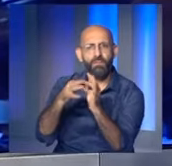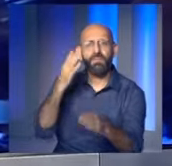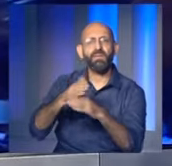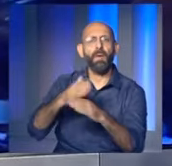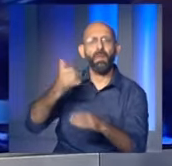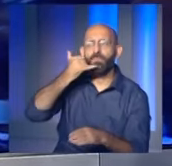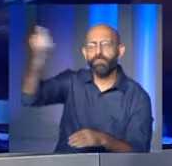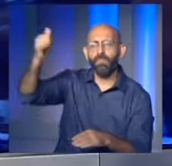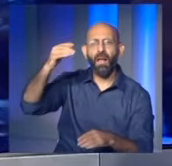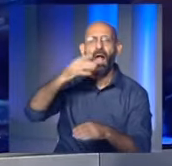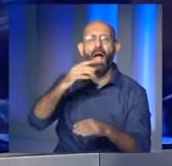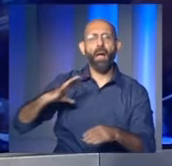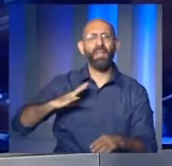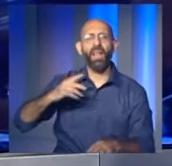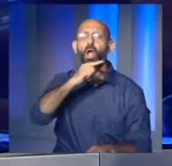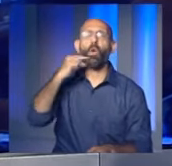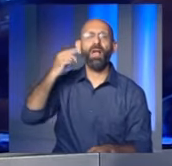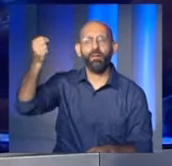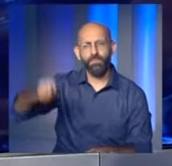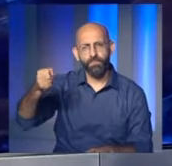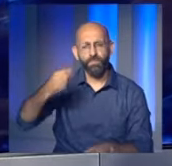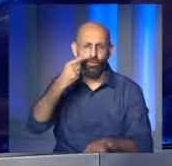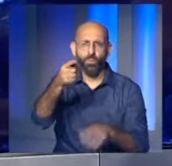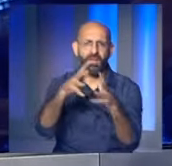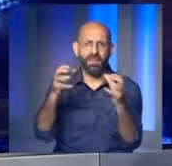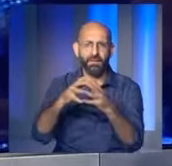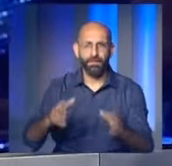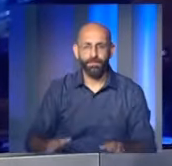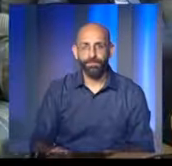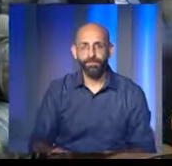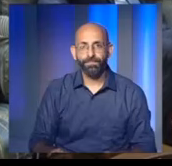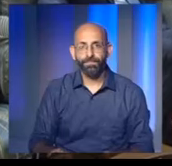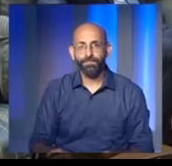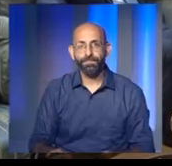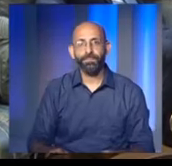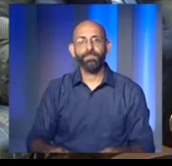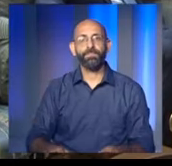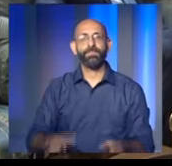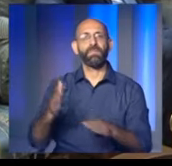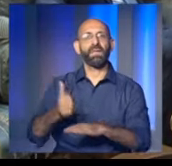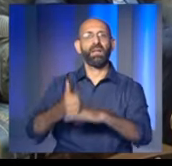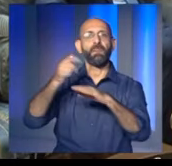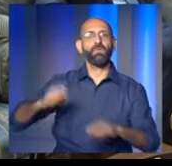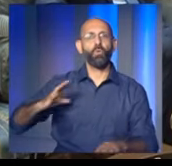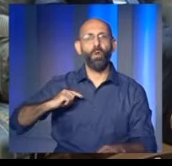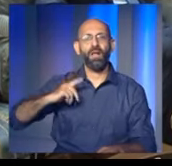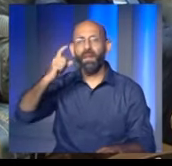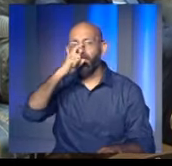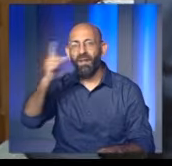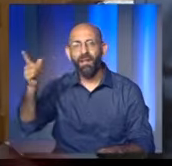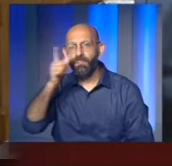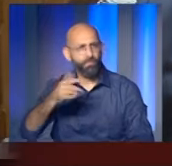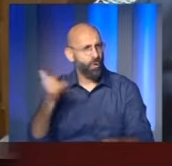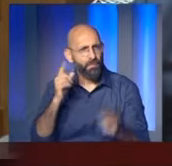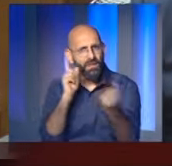المتحدة في لبنان وأبرق لولي عهد الكويت مهنئا. رئيس مجلس النواب نبيه بري تابع